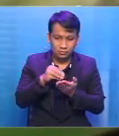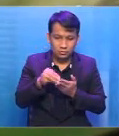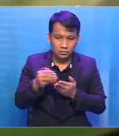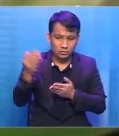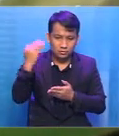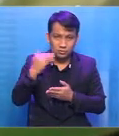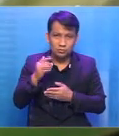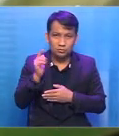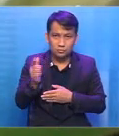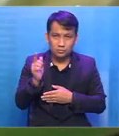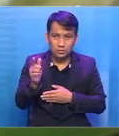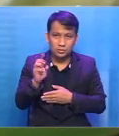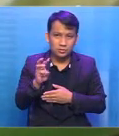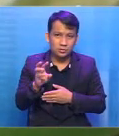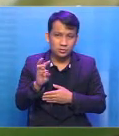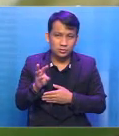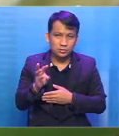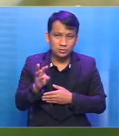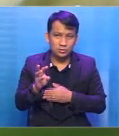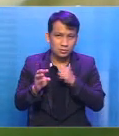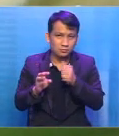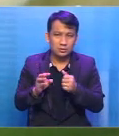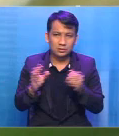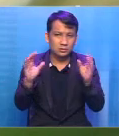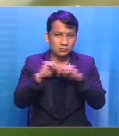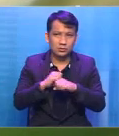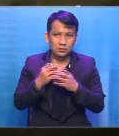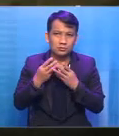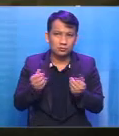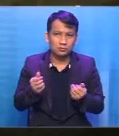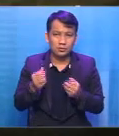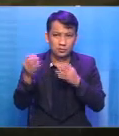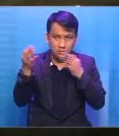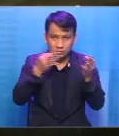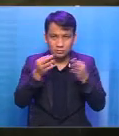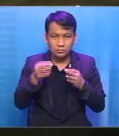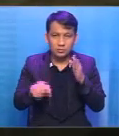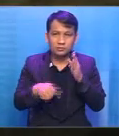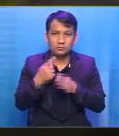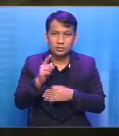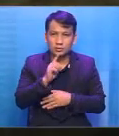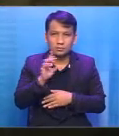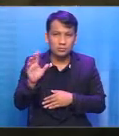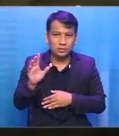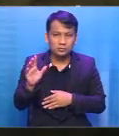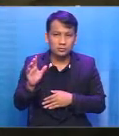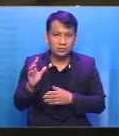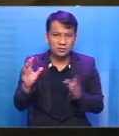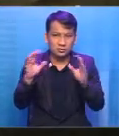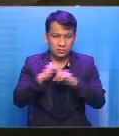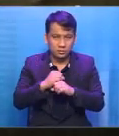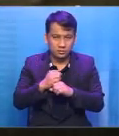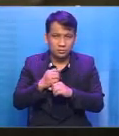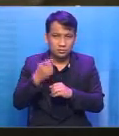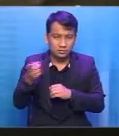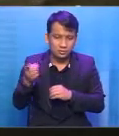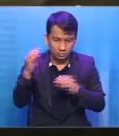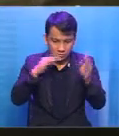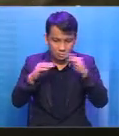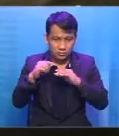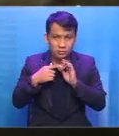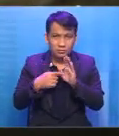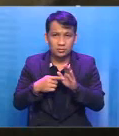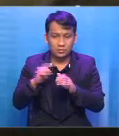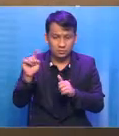noong taong 2016, hindi pa rin tuluyang nawawala ang droga. Minsan ang ipinangako ng Pangulo na tutuldukan niya ang problema ng droga